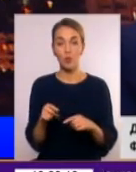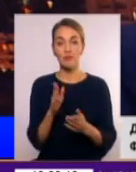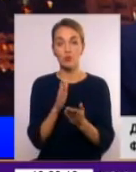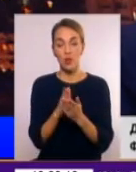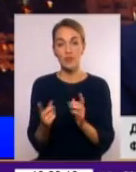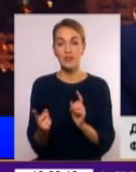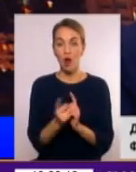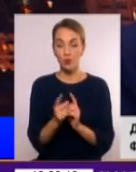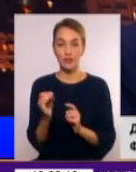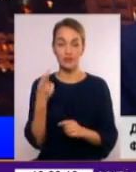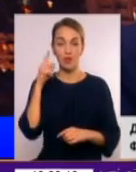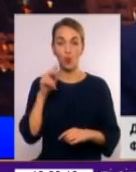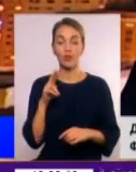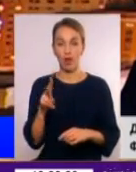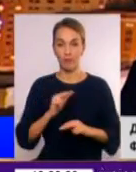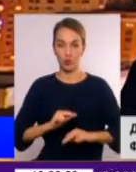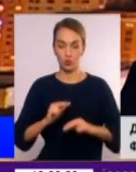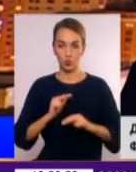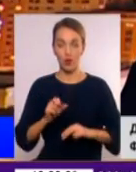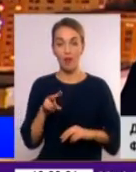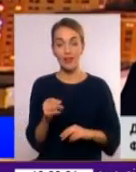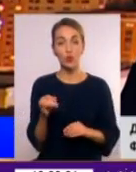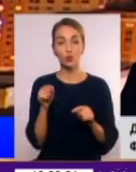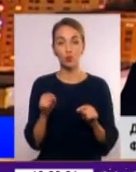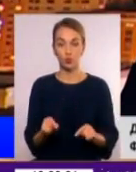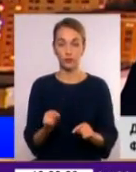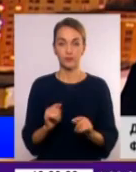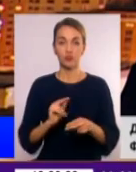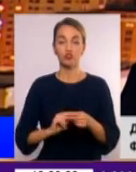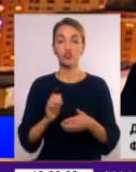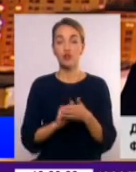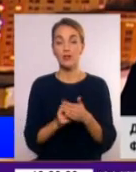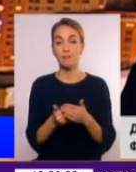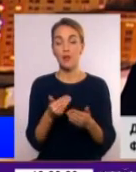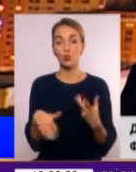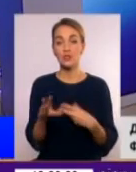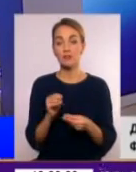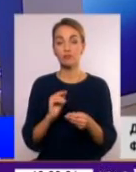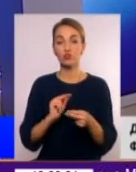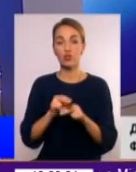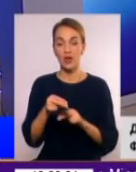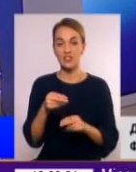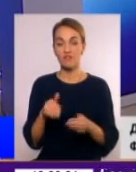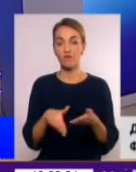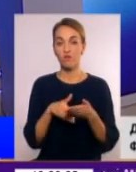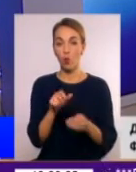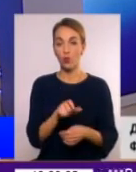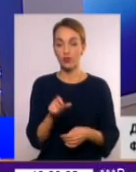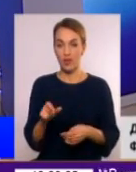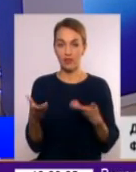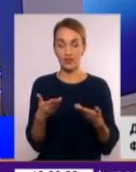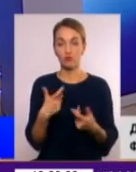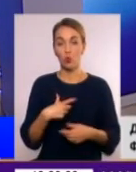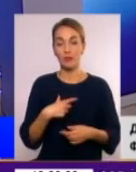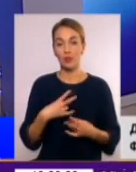безпосередньо стикаються, і вони знають, як вони працюють. Але і тут, передусім через волонтерів, які десь собі